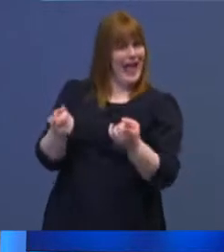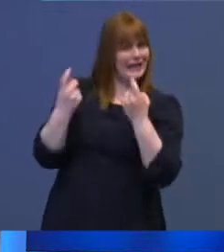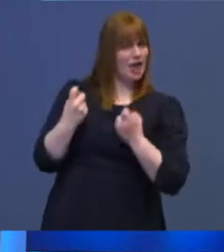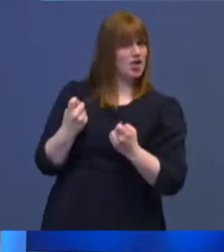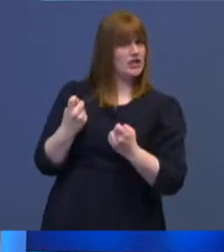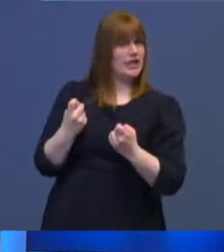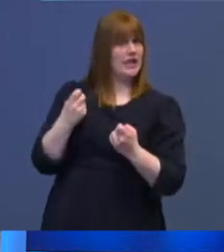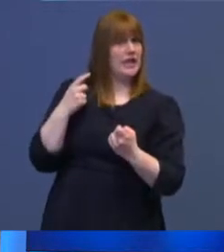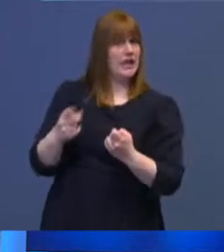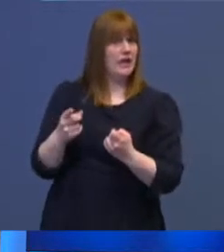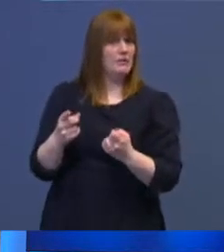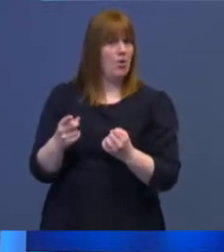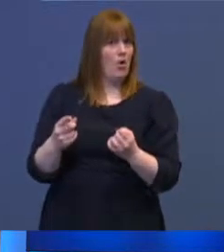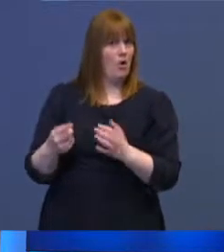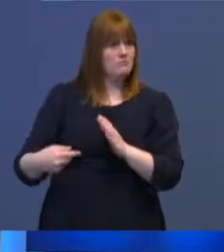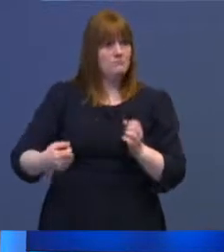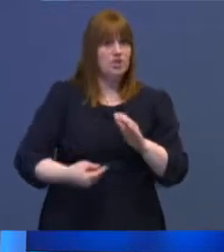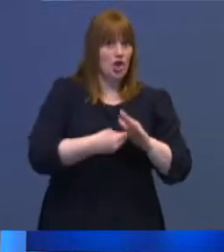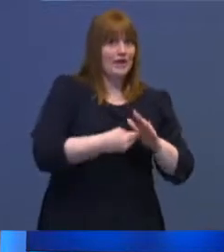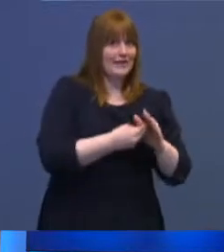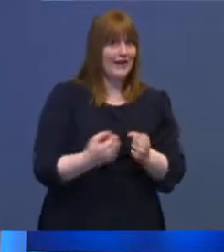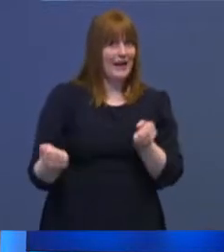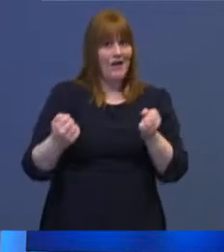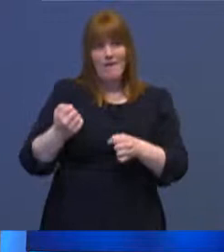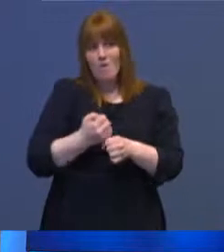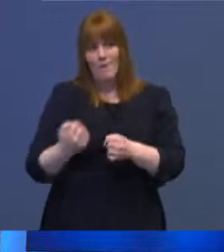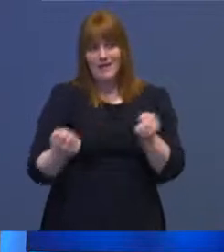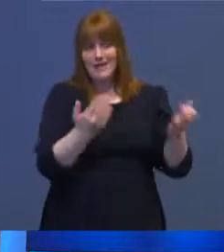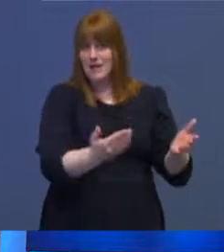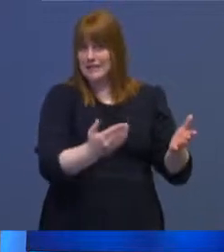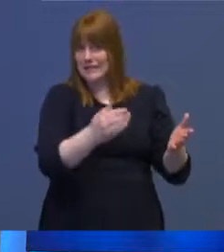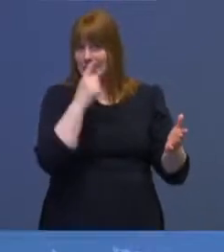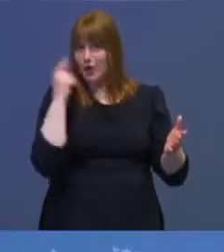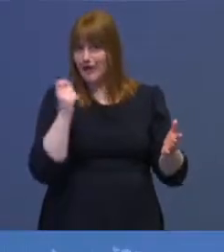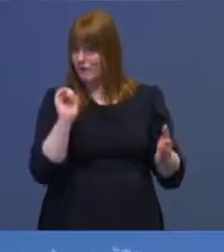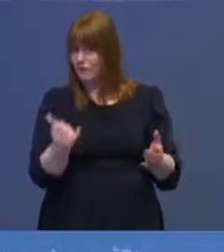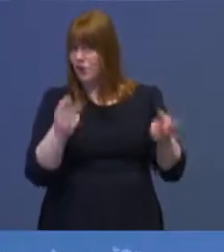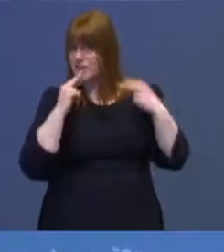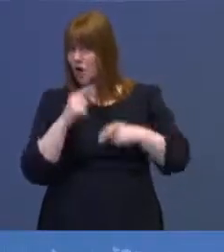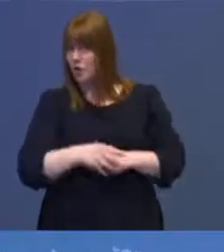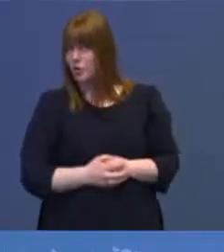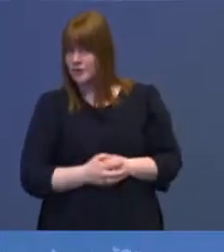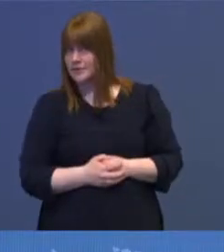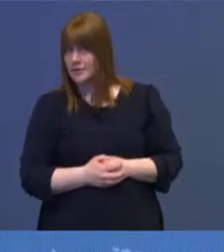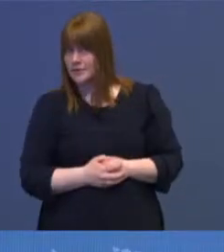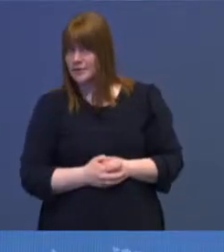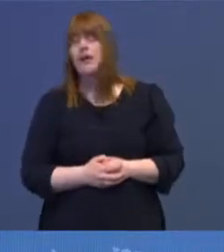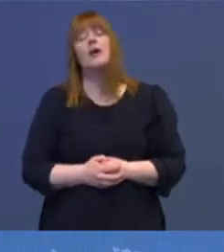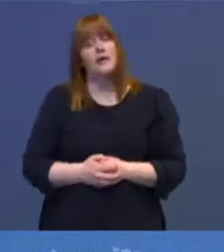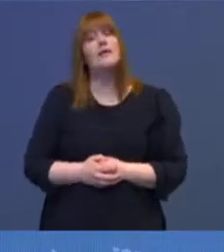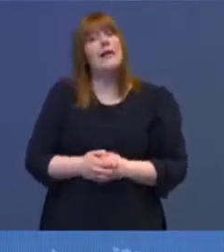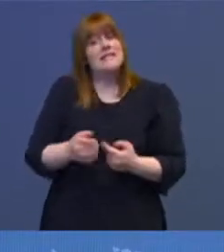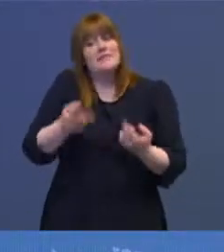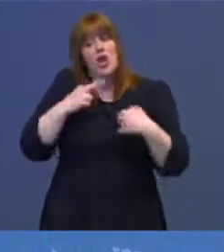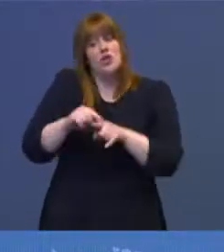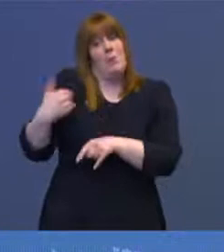fortsatte våpenleveranser til Ukraina. Hvordan vil du svare på det? Jeg svarer som jeg gjorde til Dagbladet, at det har vi til løpende